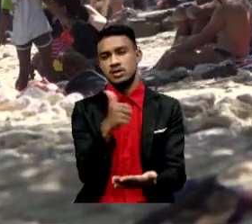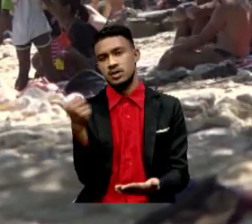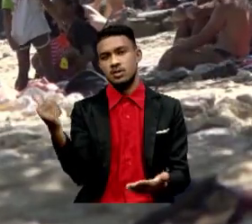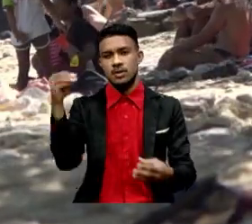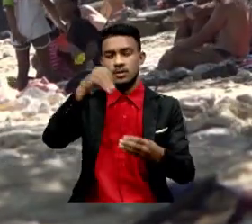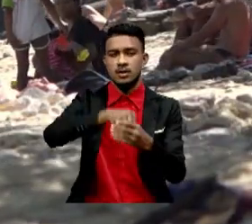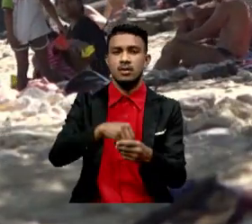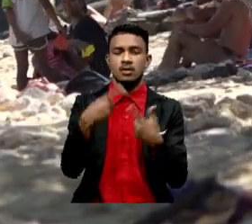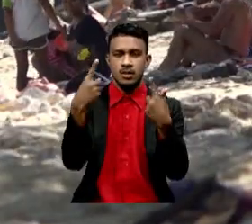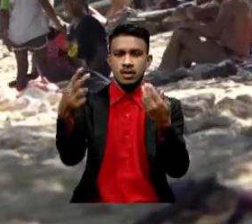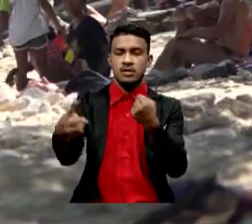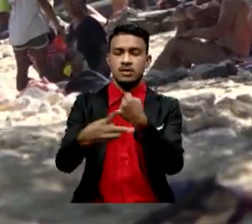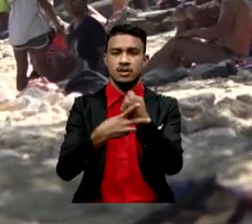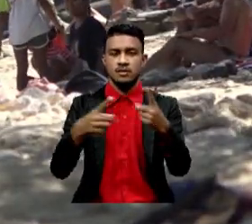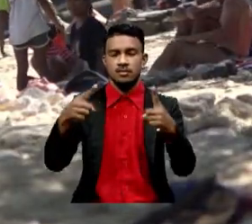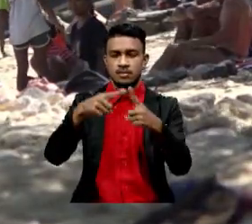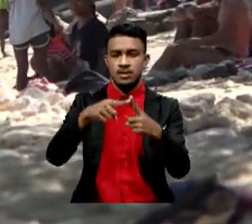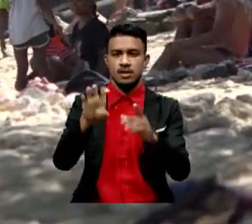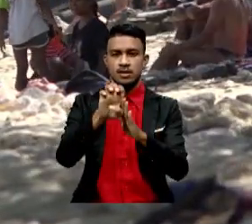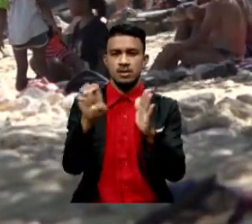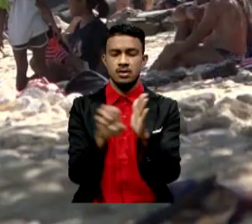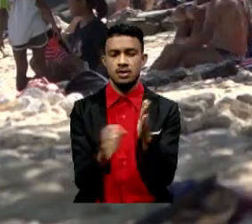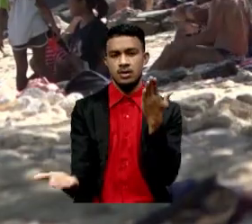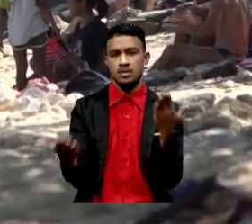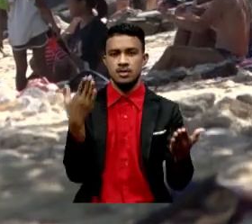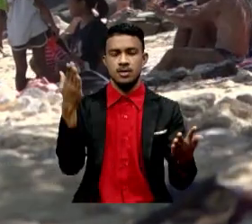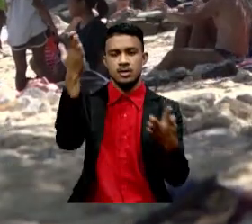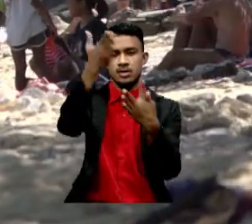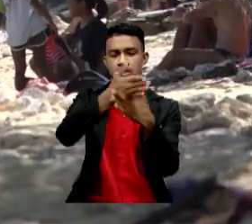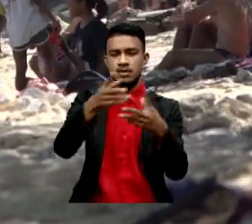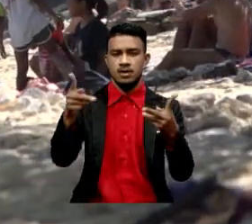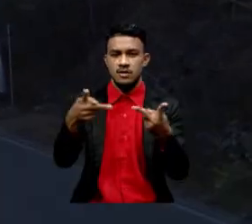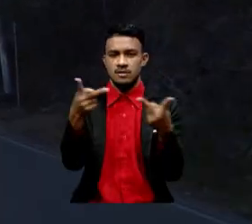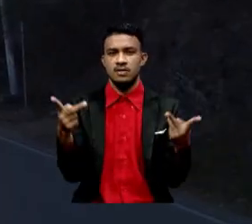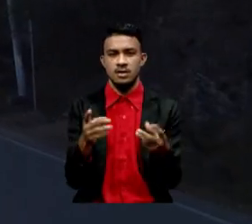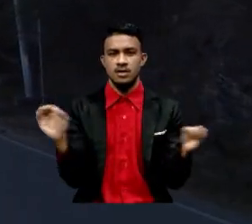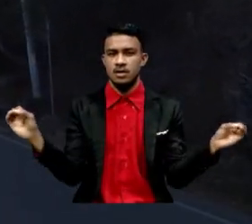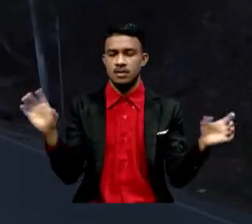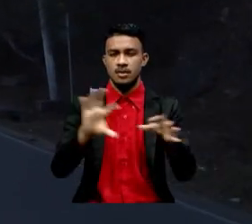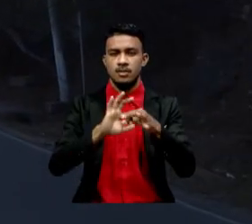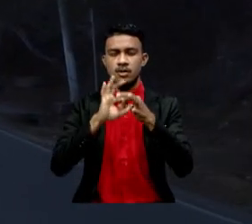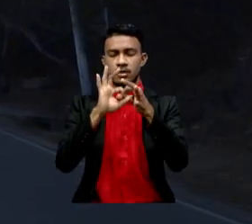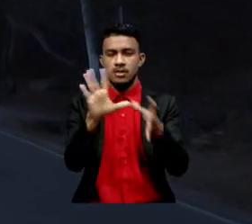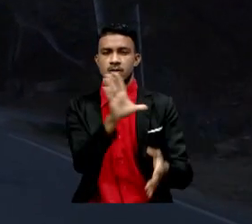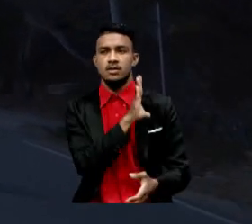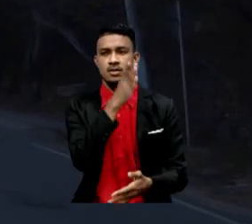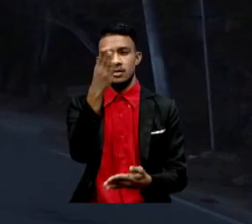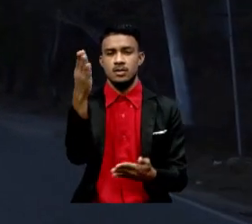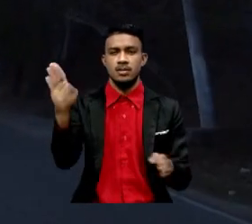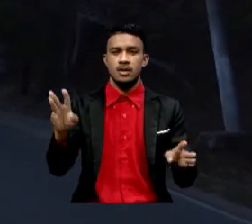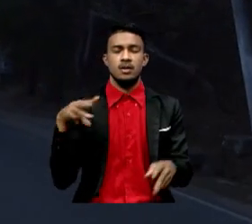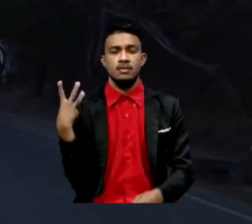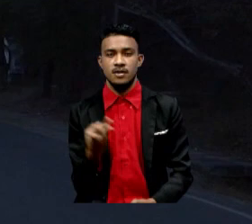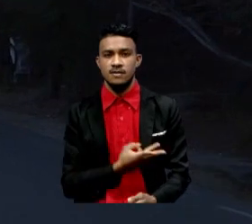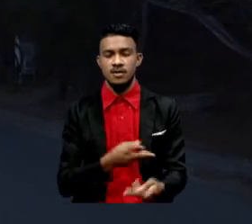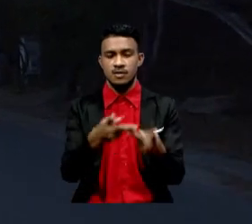estado. Livre ba ema roto a tua acesso ihe fatin ne. Nem ihe equipa ruma rein, ihe entrada Cristo reinian, hodi